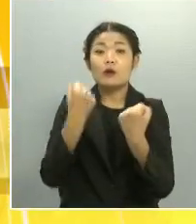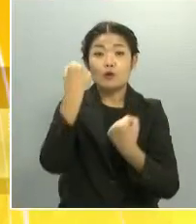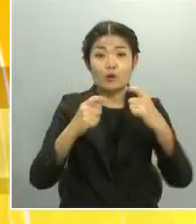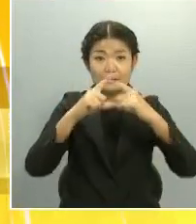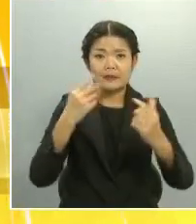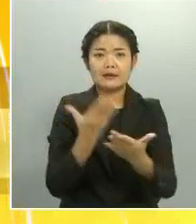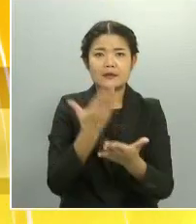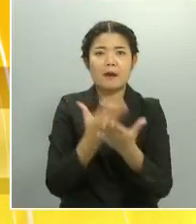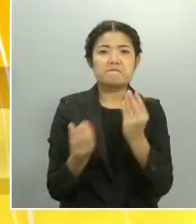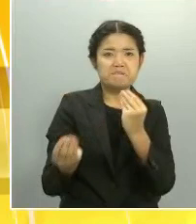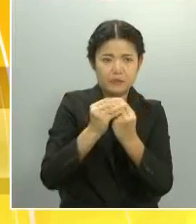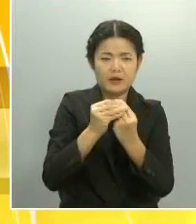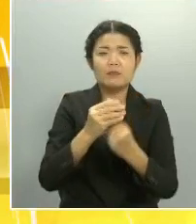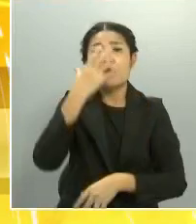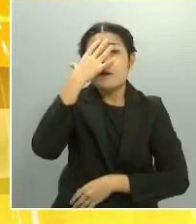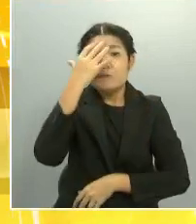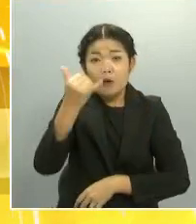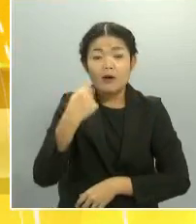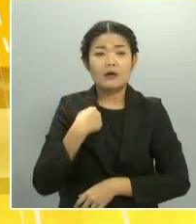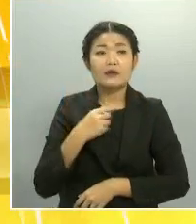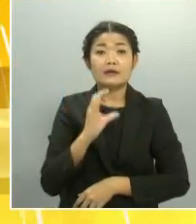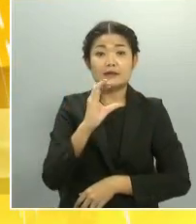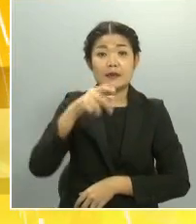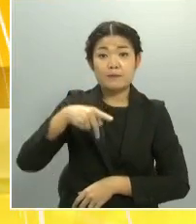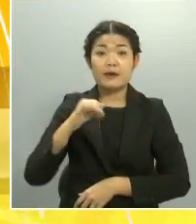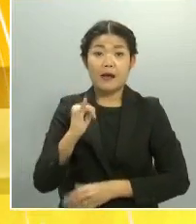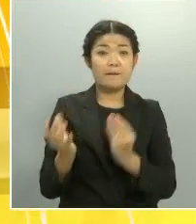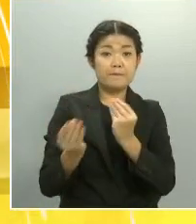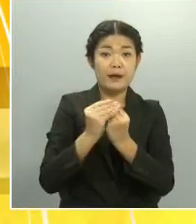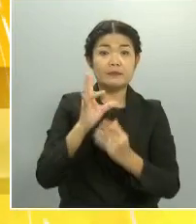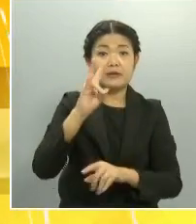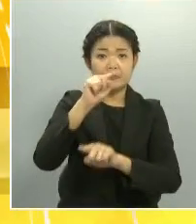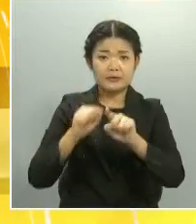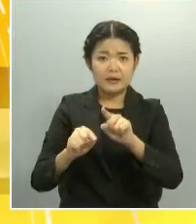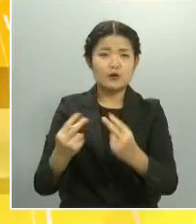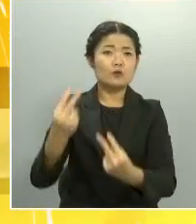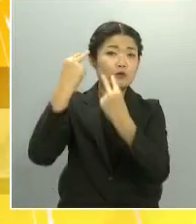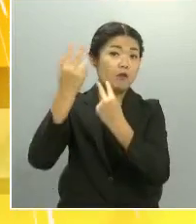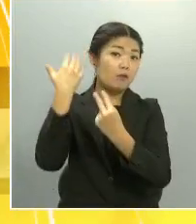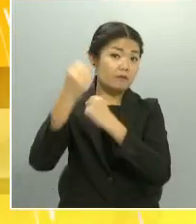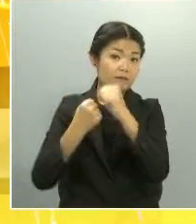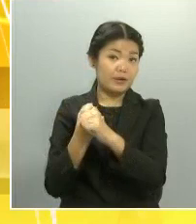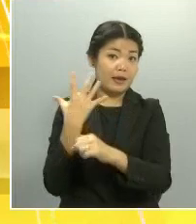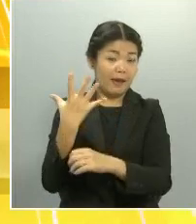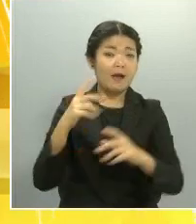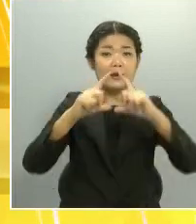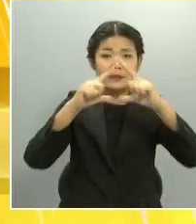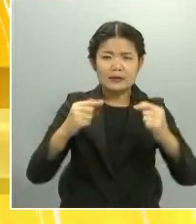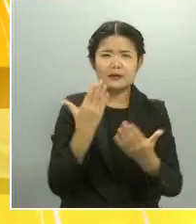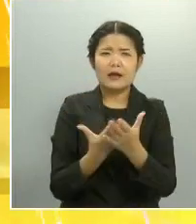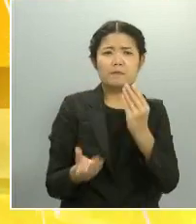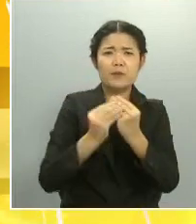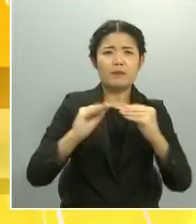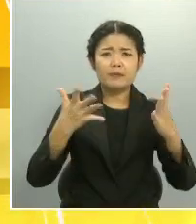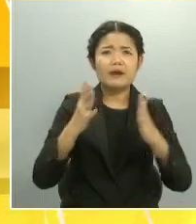เขาบอกว่าดัชนีผู้บริโภคหรือ CPIเนี่ยมันเพิ่มขึ้น 7%จาก 5ปีก่อนแต่ว่าแท็กซี่เนี่ยเขาไม่ได้ปรับมาแล้วตั้งแต่